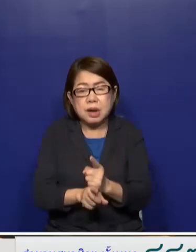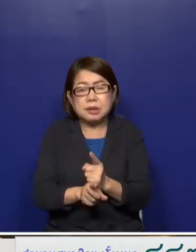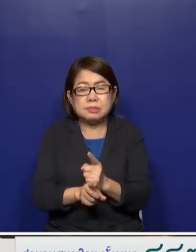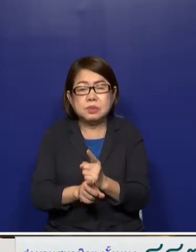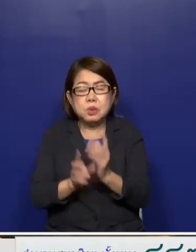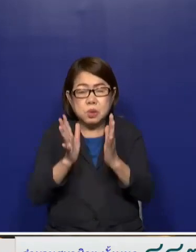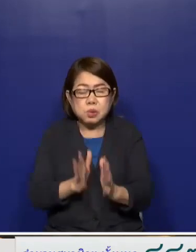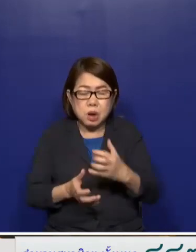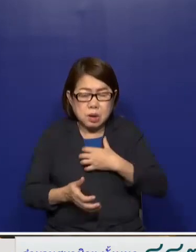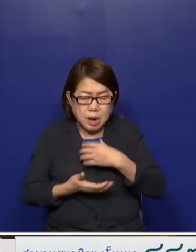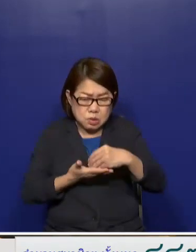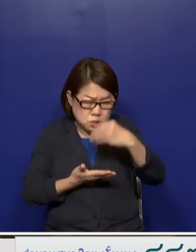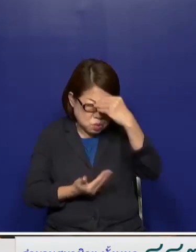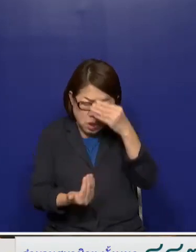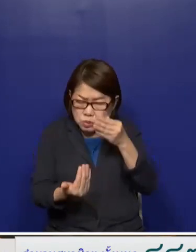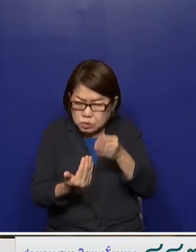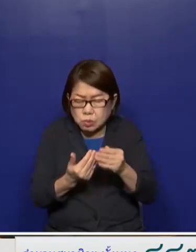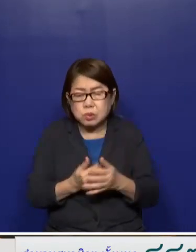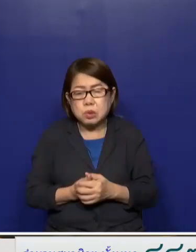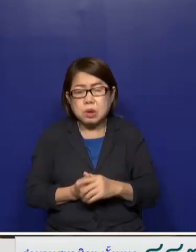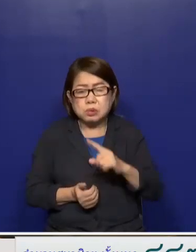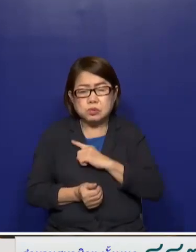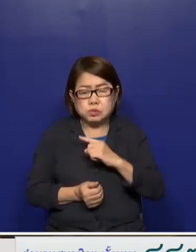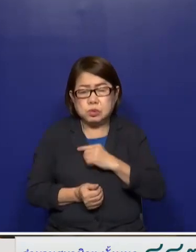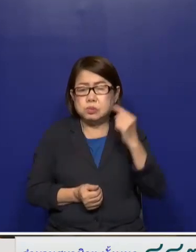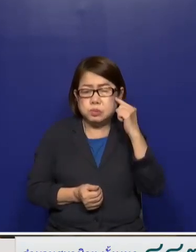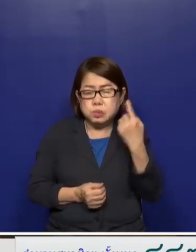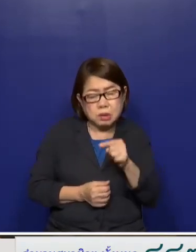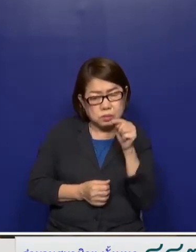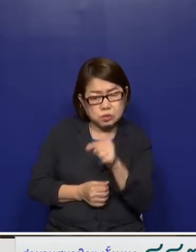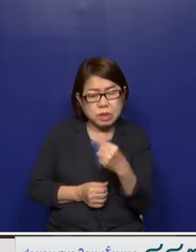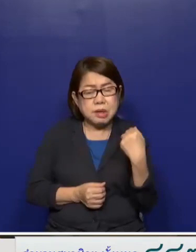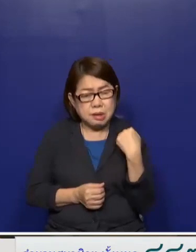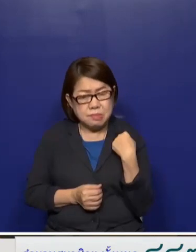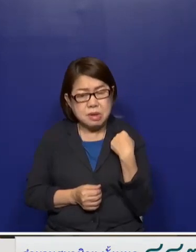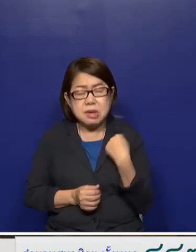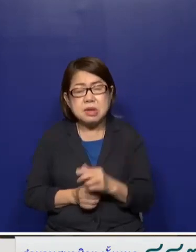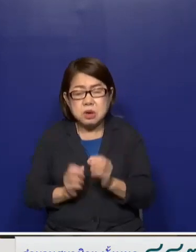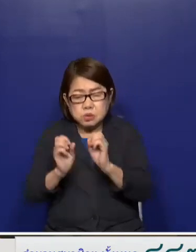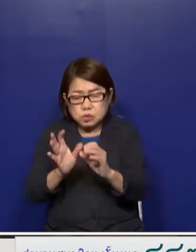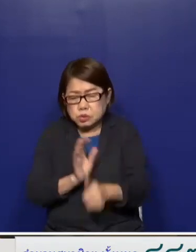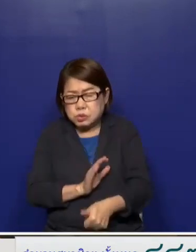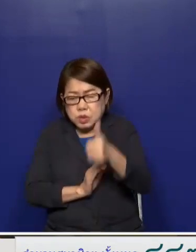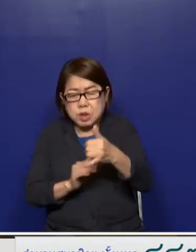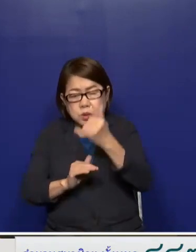งงานหรือความต้องการที่เขาประเมินมาแล้วว่าสาขานี้เป็นความต้องการของตลาดในระบ